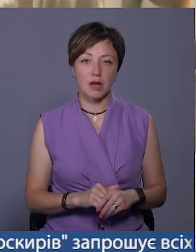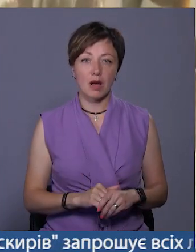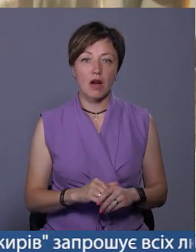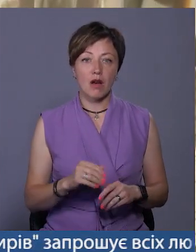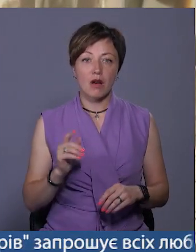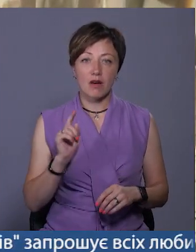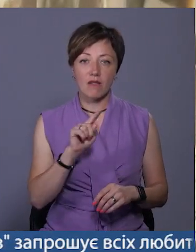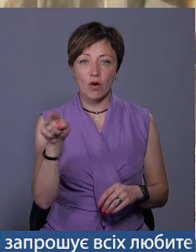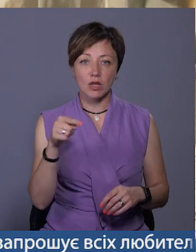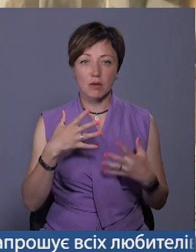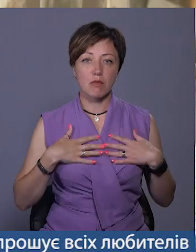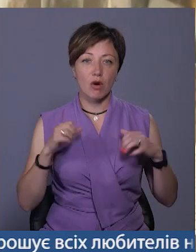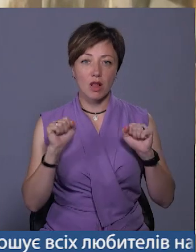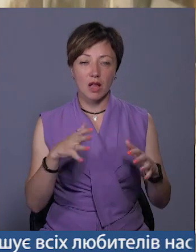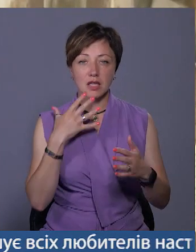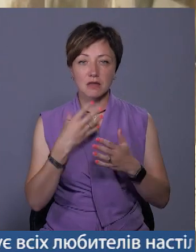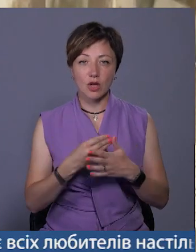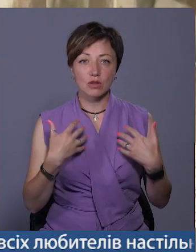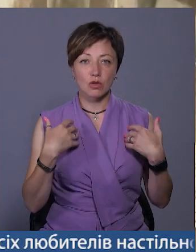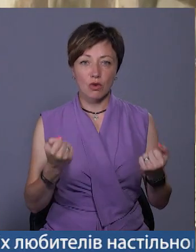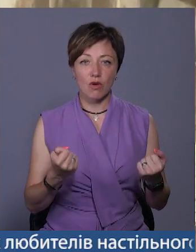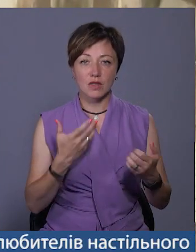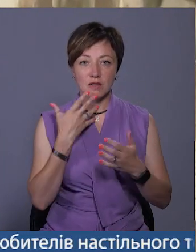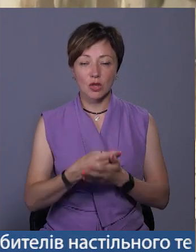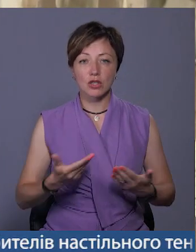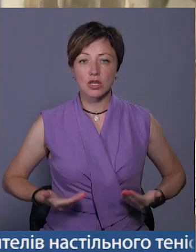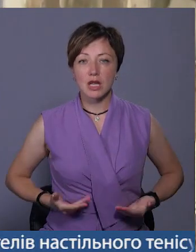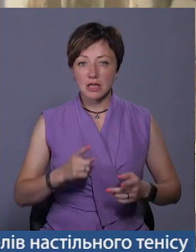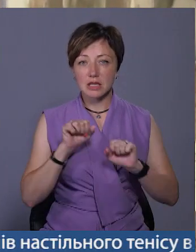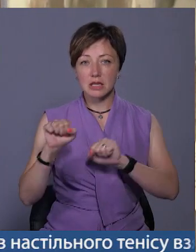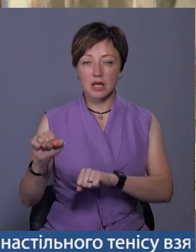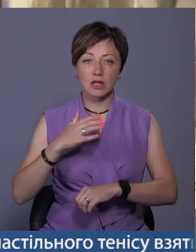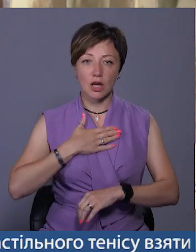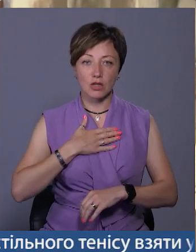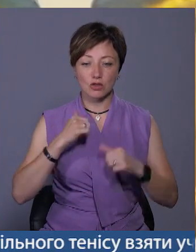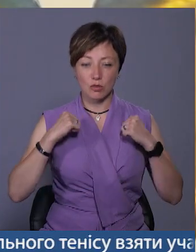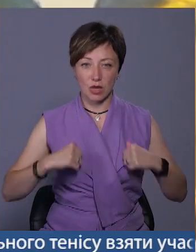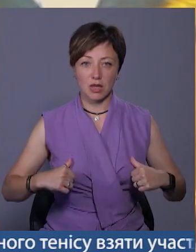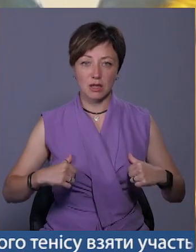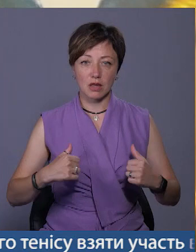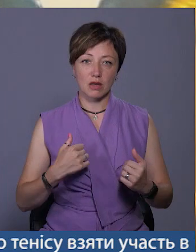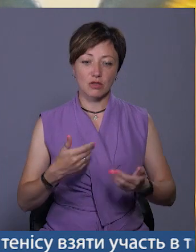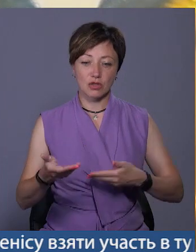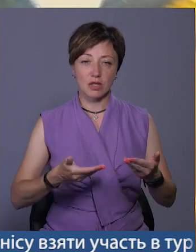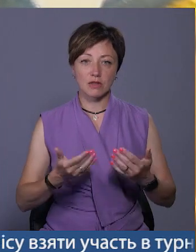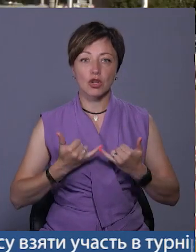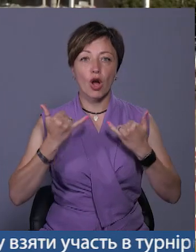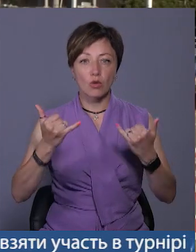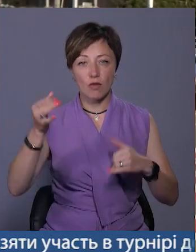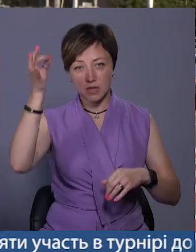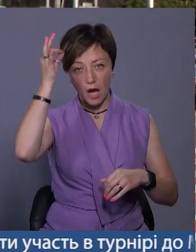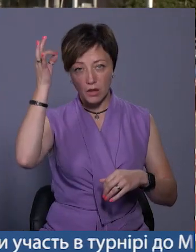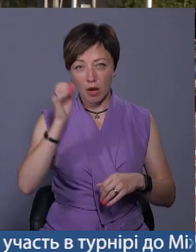поклали своє здоров'я, свої голови за нашу милу, зараз так спокійно йшли, шановуємо і згадуємо.